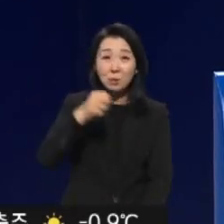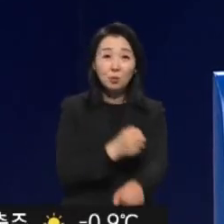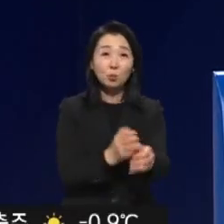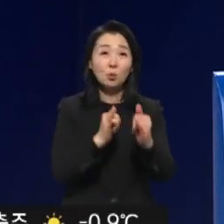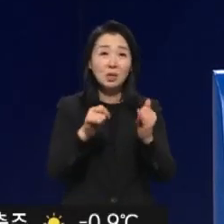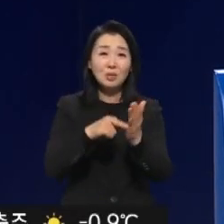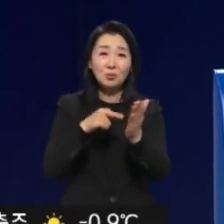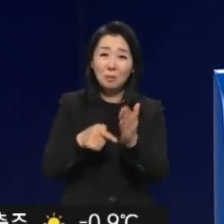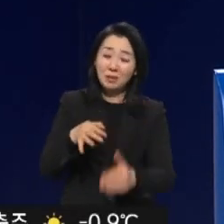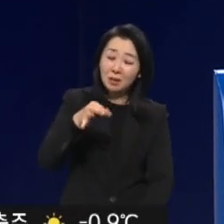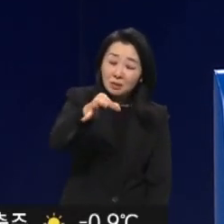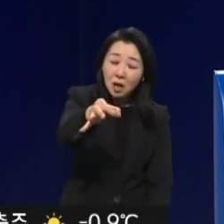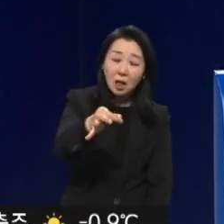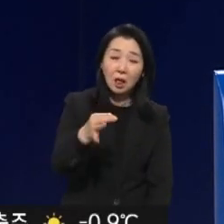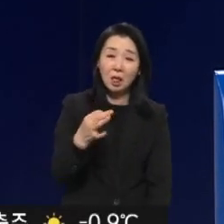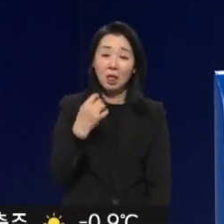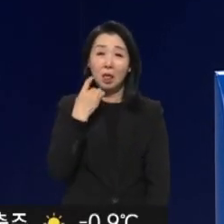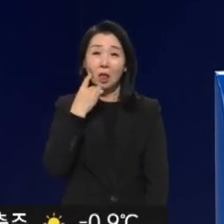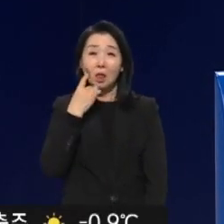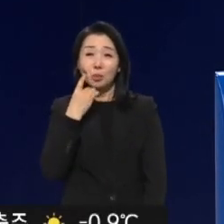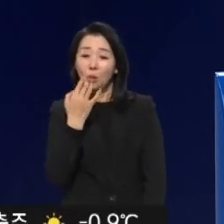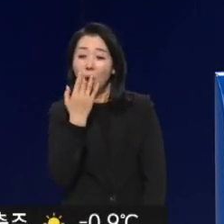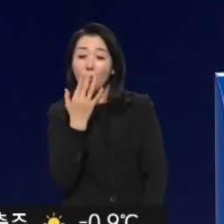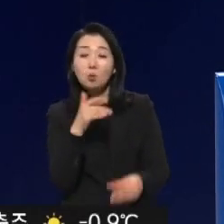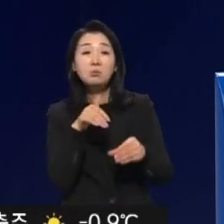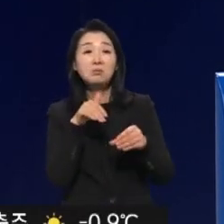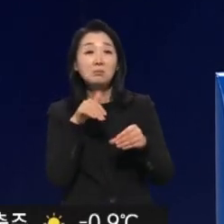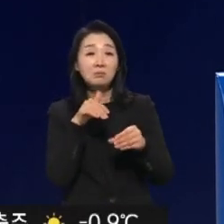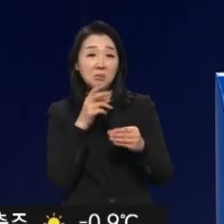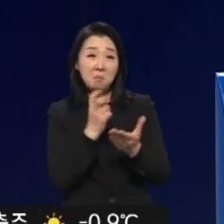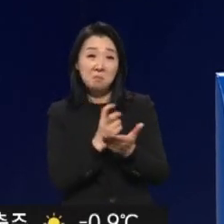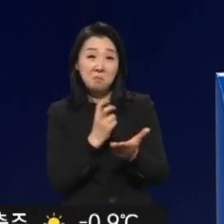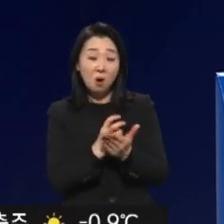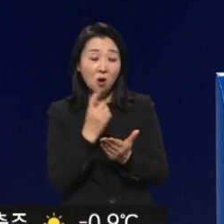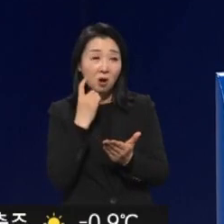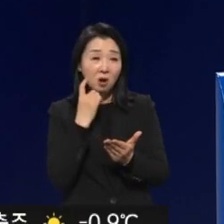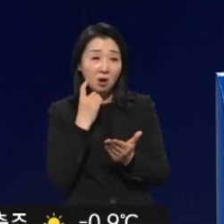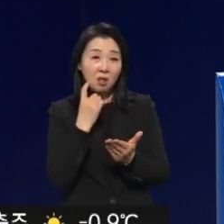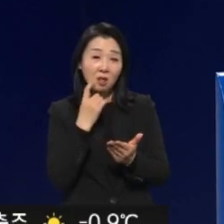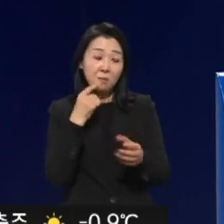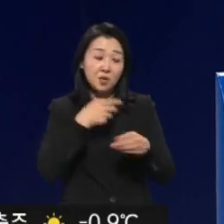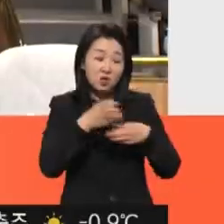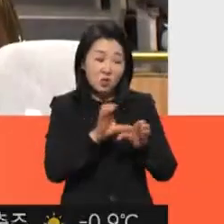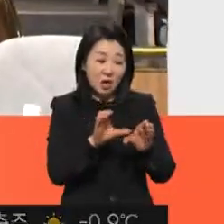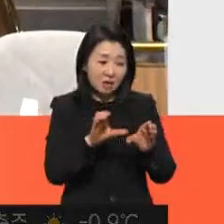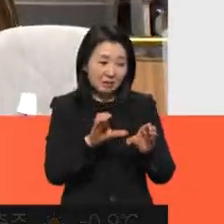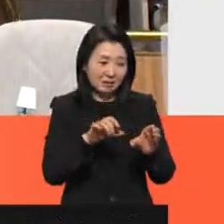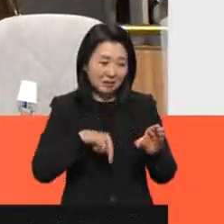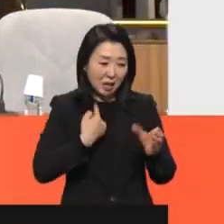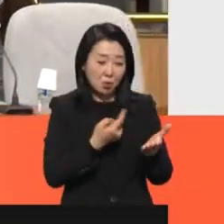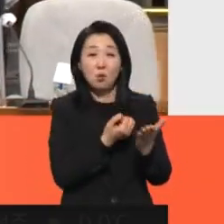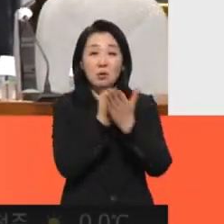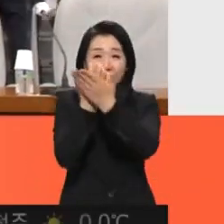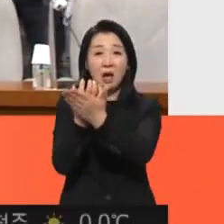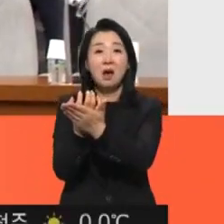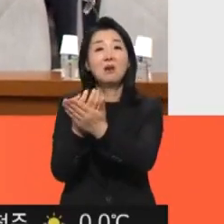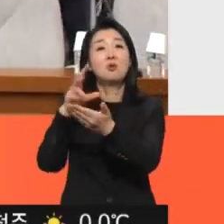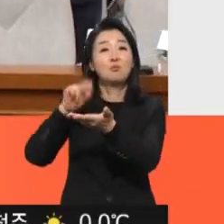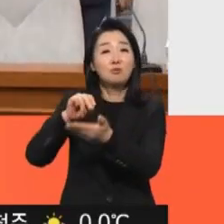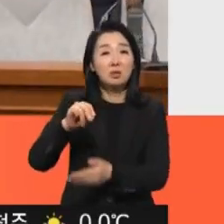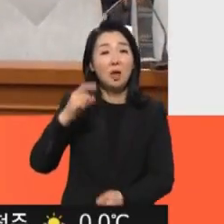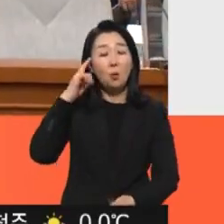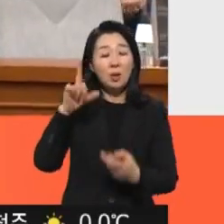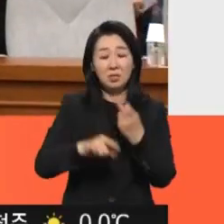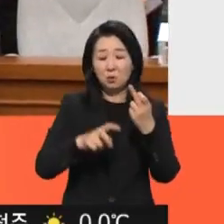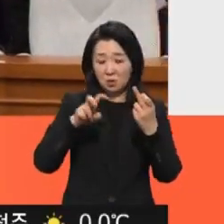손해배상 청구를 제한하는 노란봉투법을 민주당 단독으로 상정한 것도 문제 삼았는데요. 어제 더 이상 일몰 법안 협상은 없다.